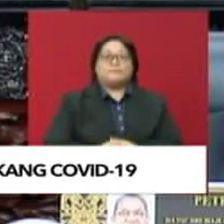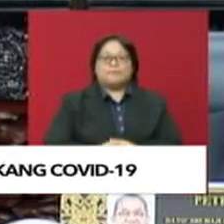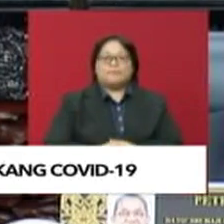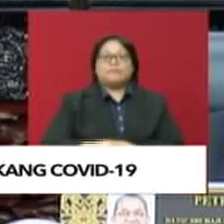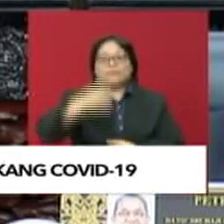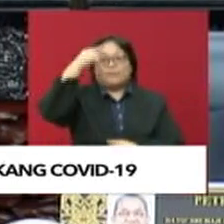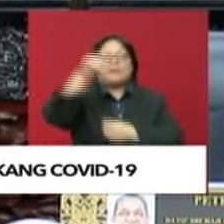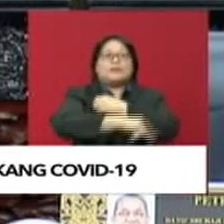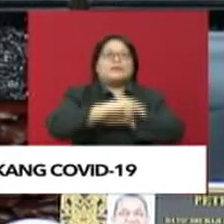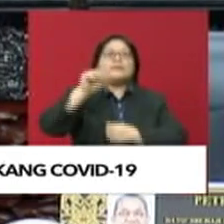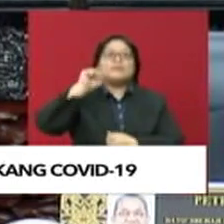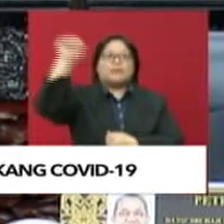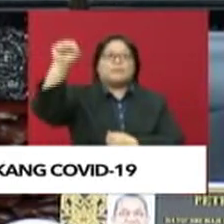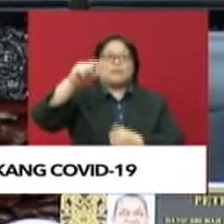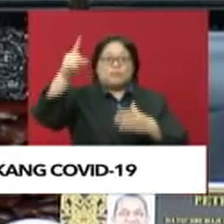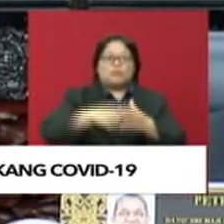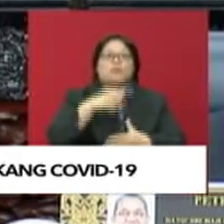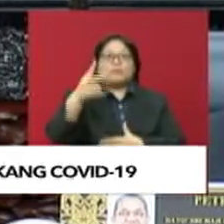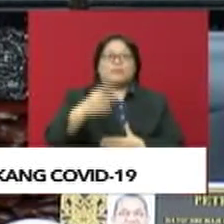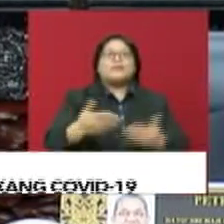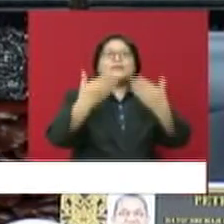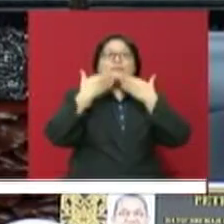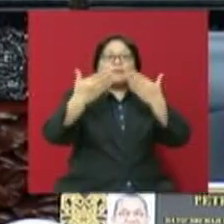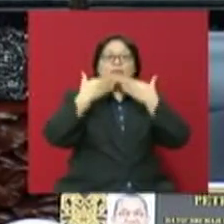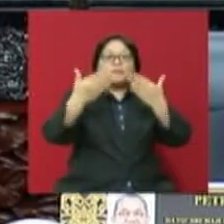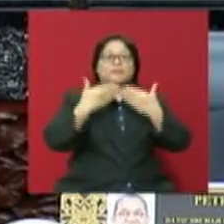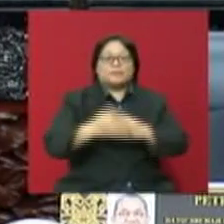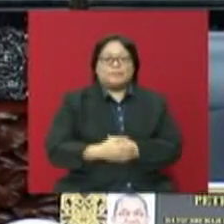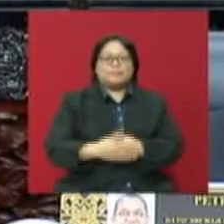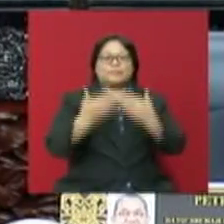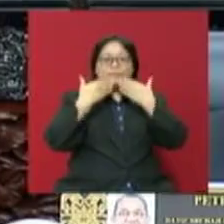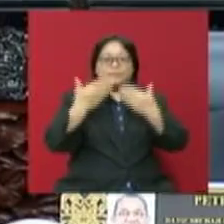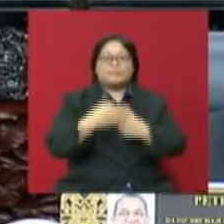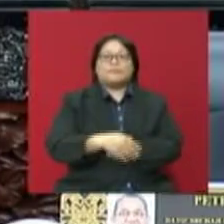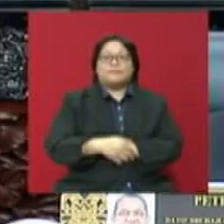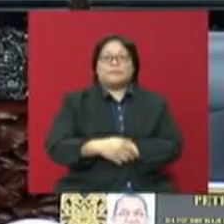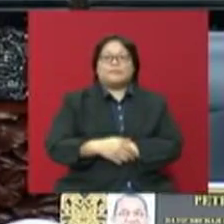untuk negeri Sabah pada bulan Desember harga saya selesaikan siapa menciptakan